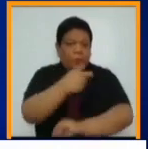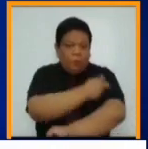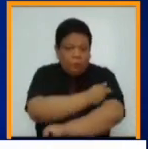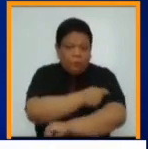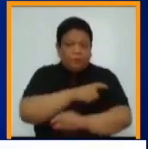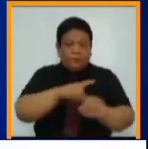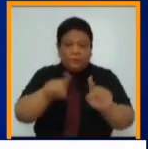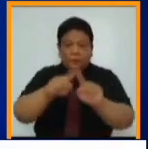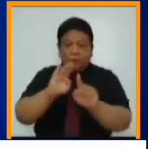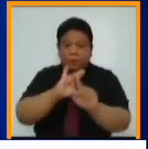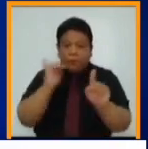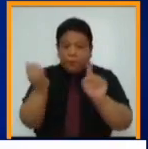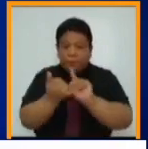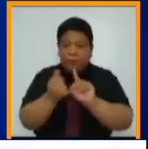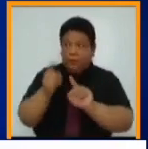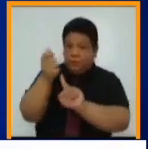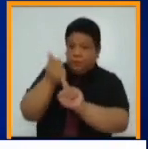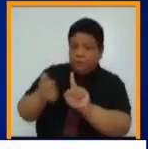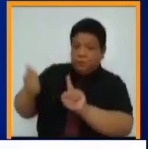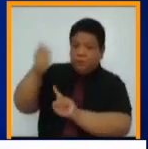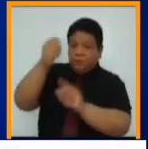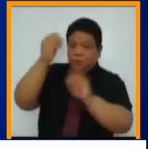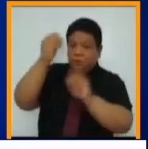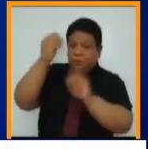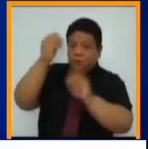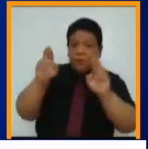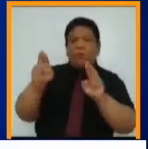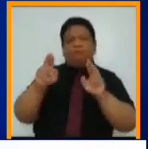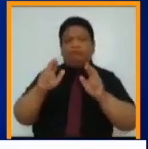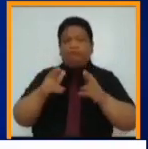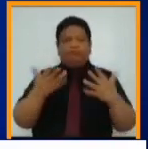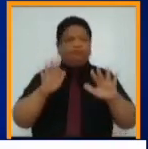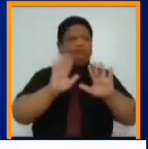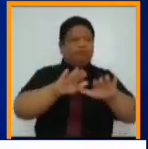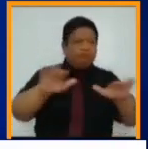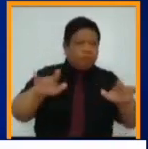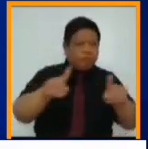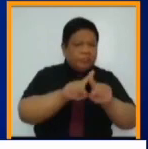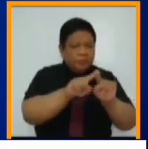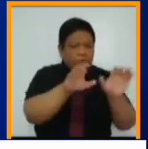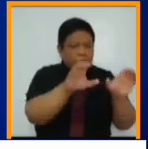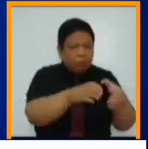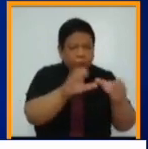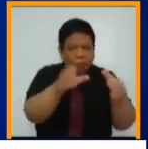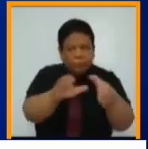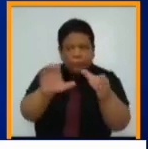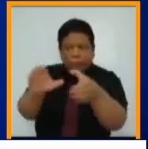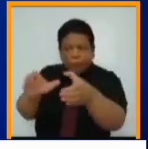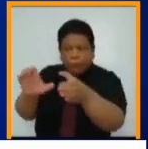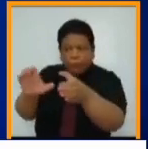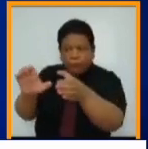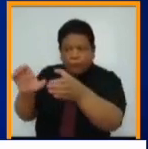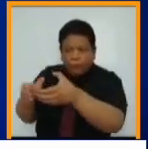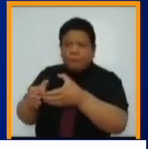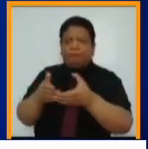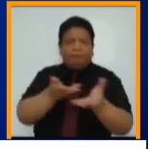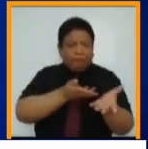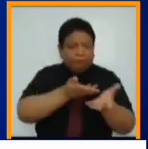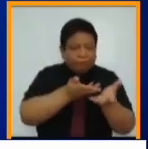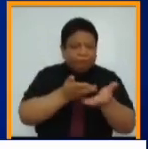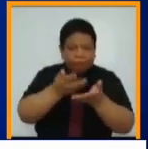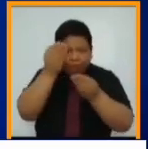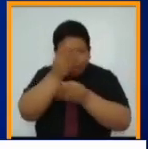kadto nagapatawag sa mga sektoral din, no, kan sa mga ibang mga sektor sa halin sa education, halin sa